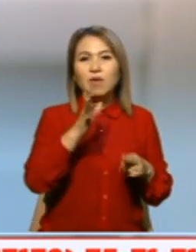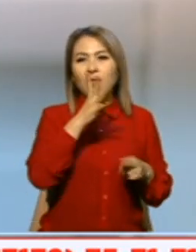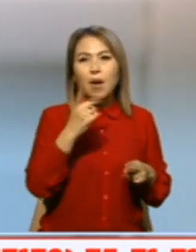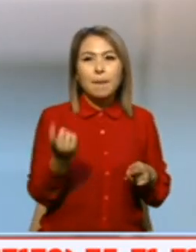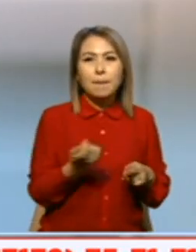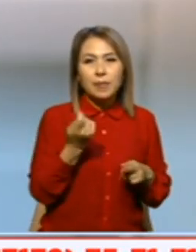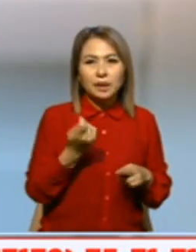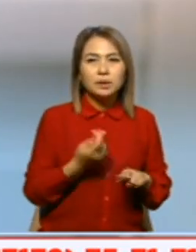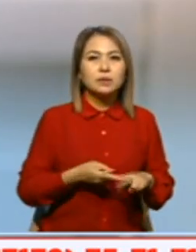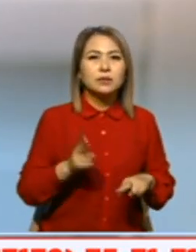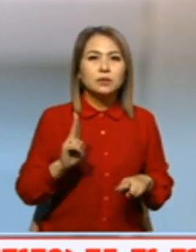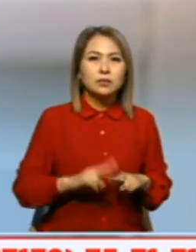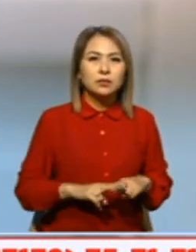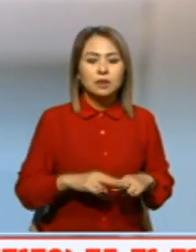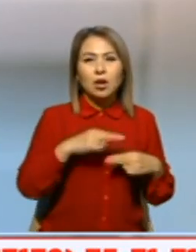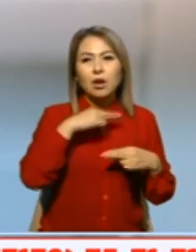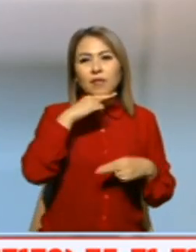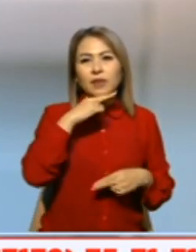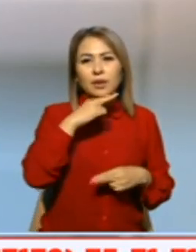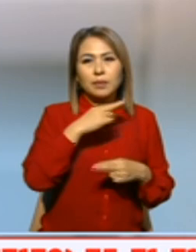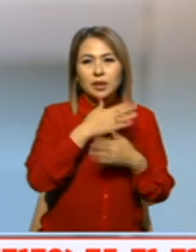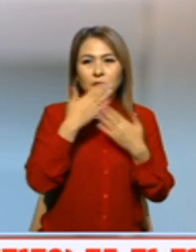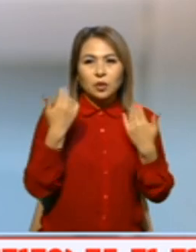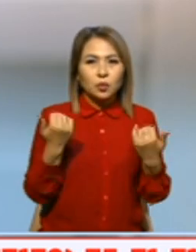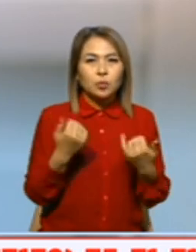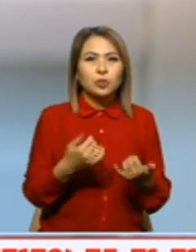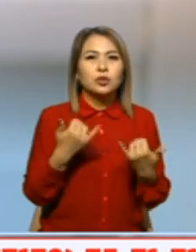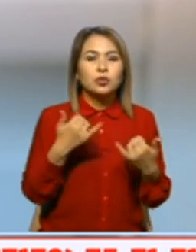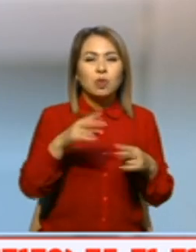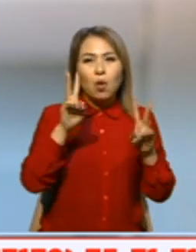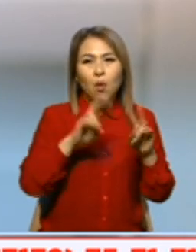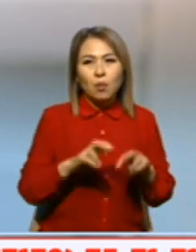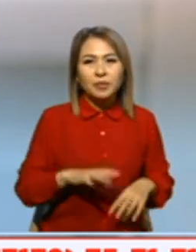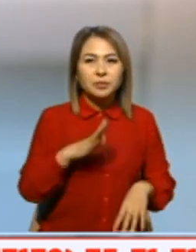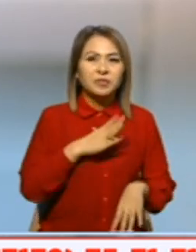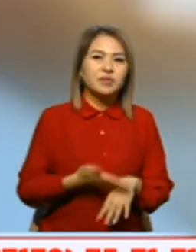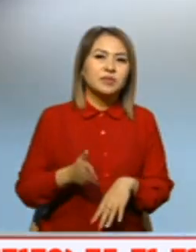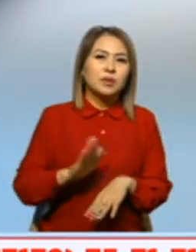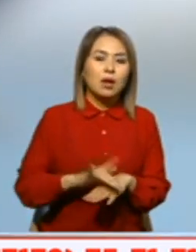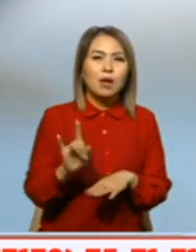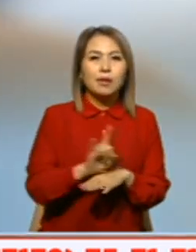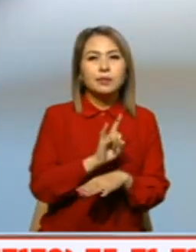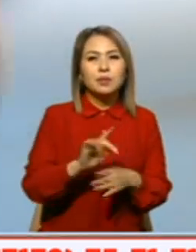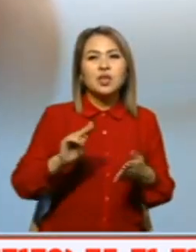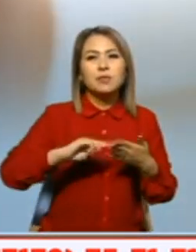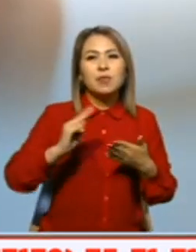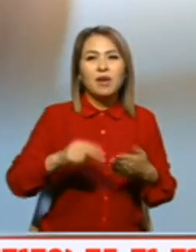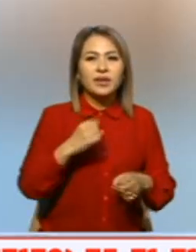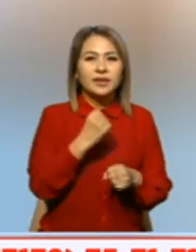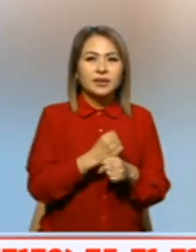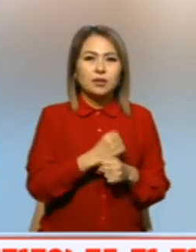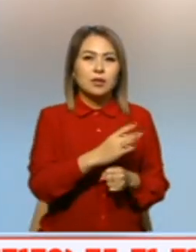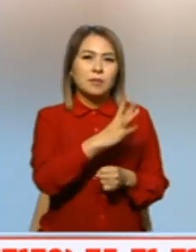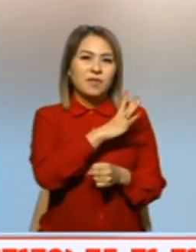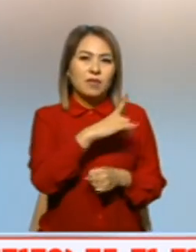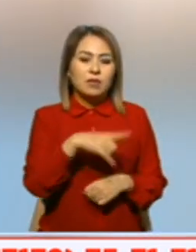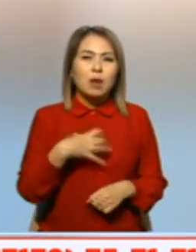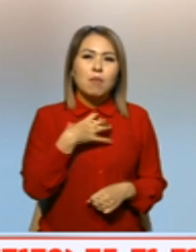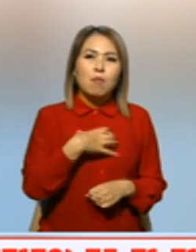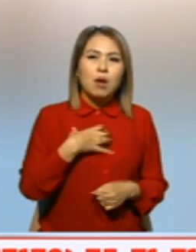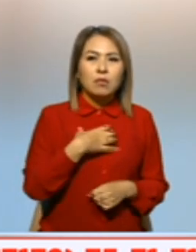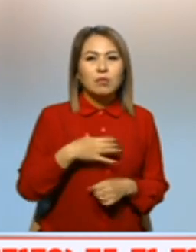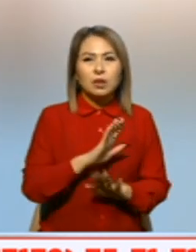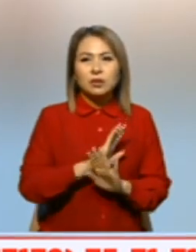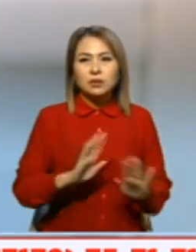маңызды деп санамағандықтан мән бермейді. Кейде тексеруді қиын көріп жалған анықтама жасап алуы да мүмкін. Мұның қаншалықты маңызды